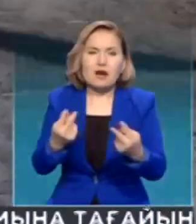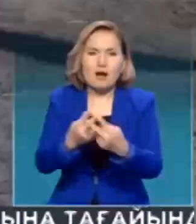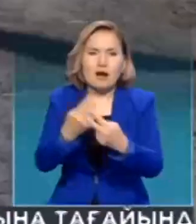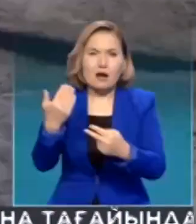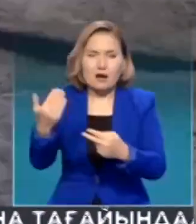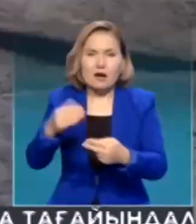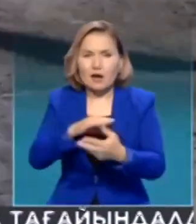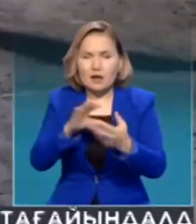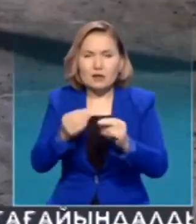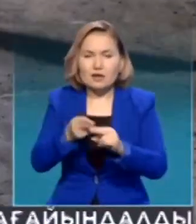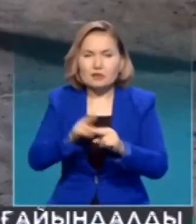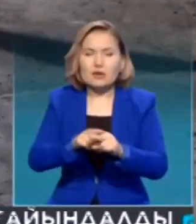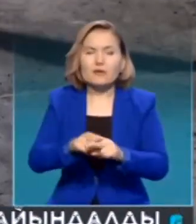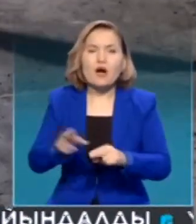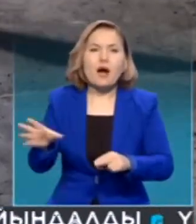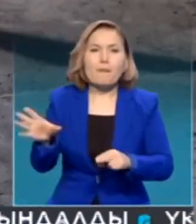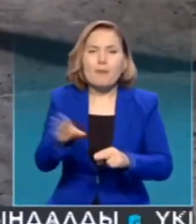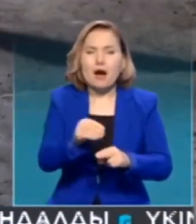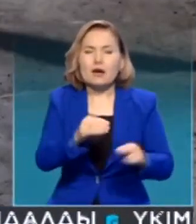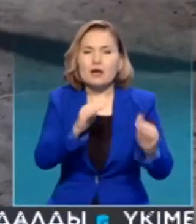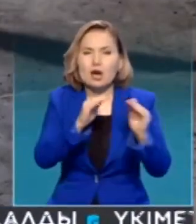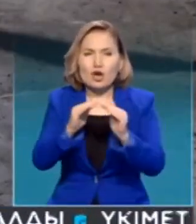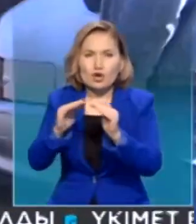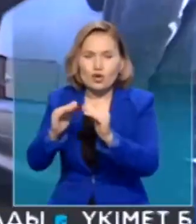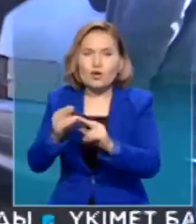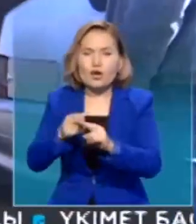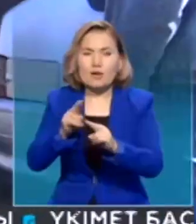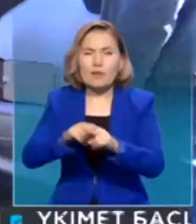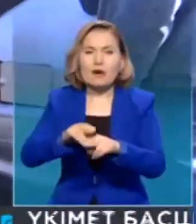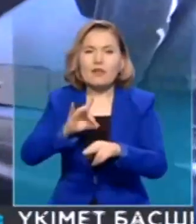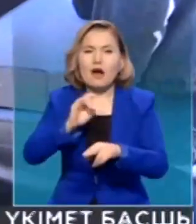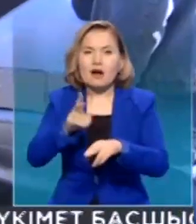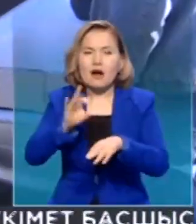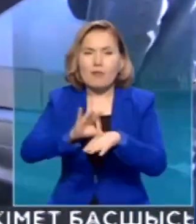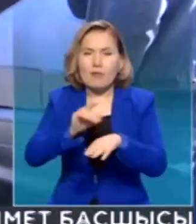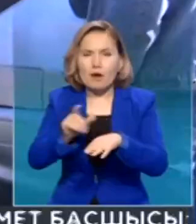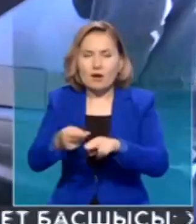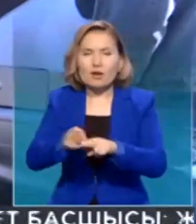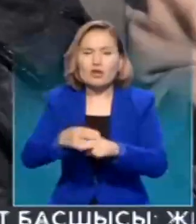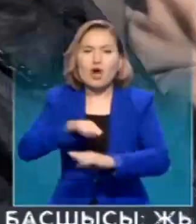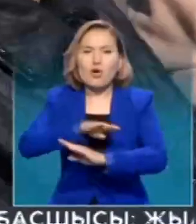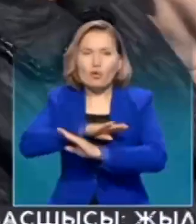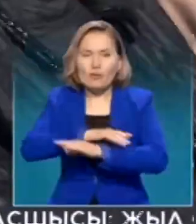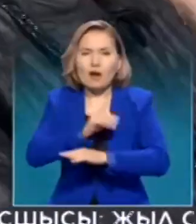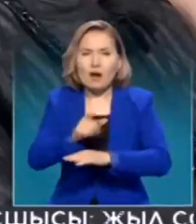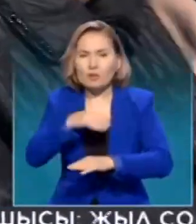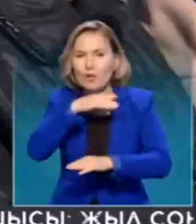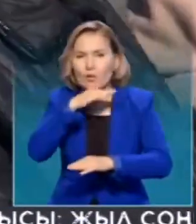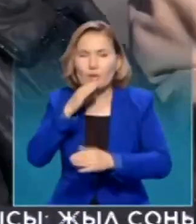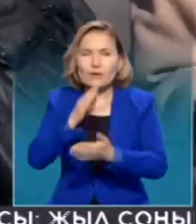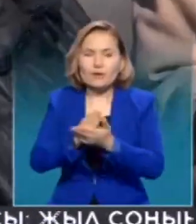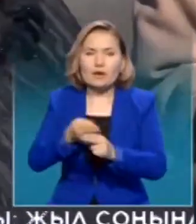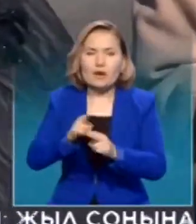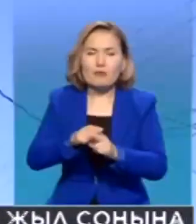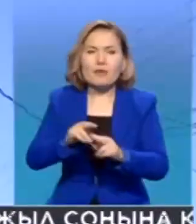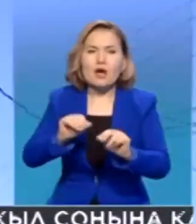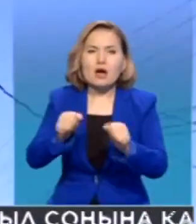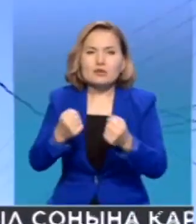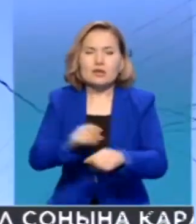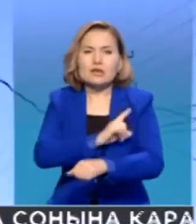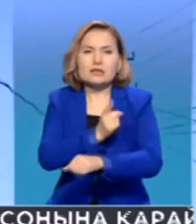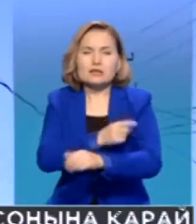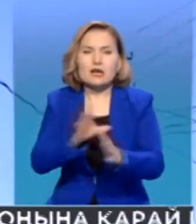көрініс. Бұл көшедегі барлық үйде онкологиялық дертке шалдыққан адам бар. Тіпті о дүниелік болып кеткендер де жоқ емес. Жоғары кернеулі